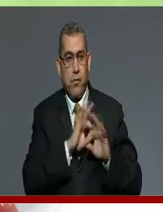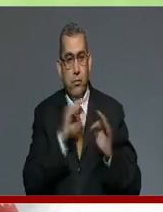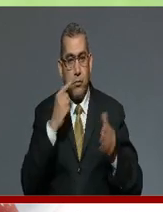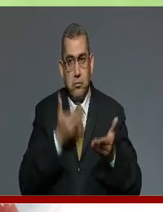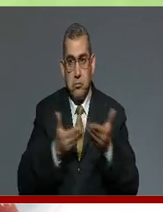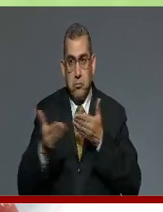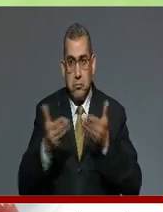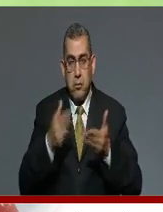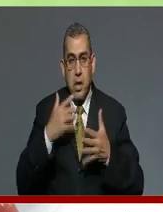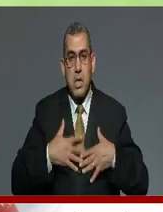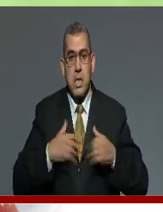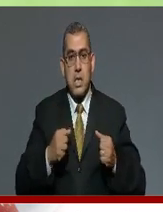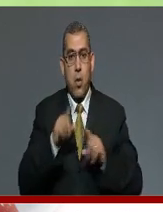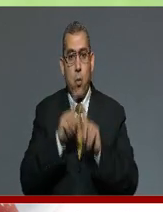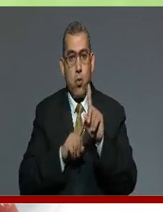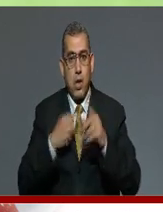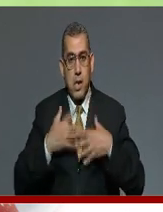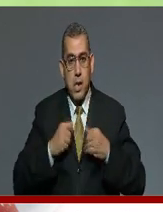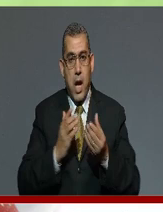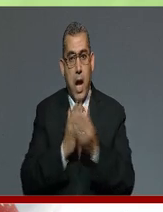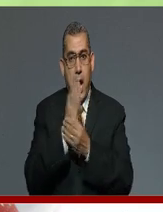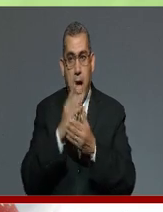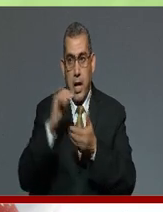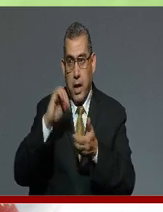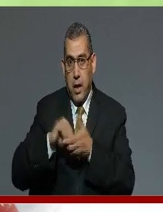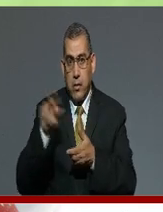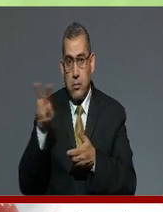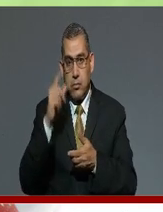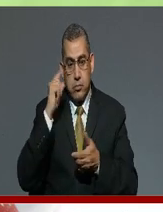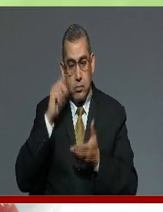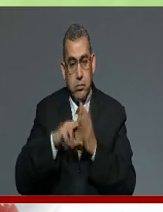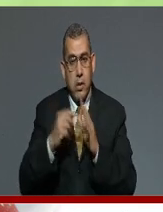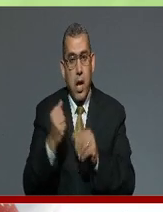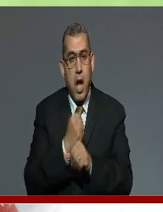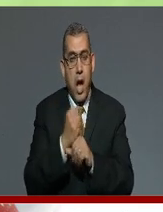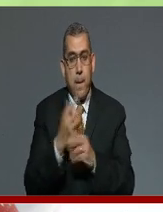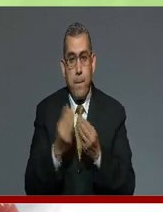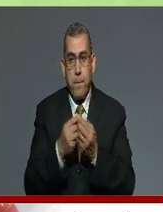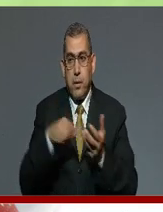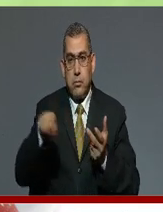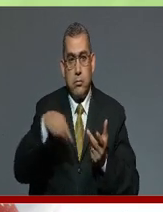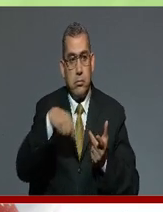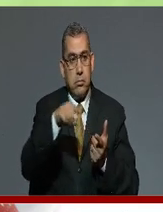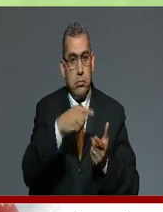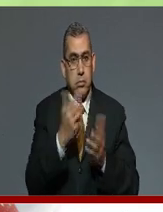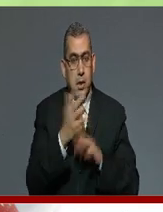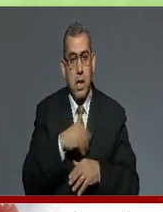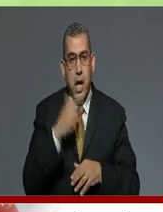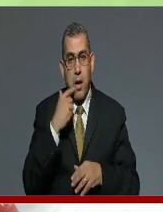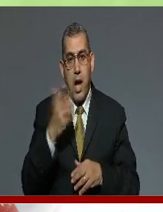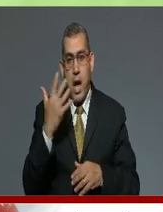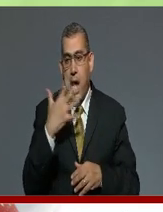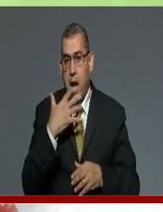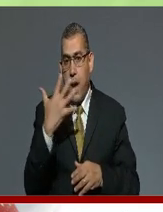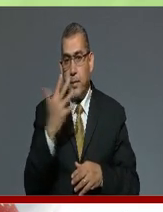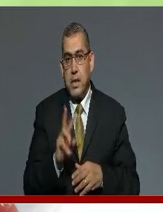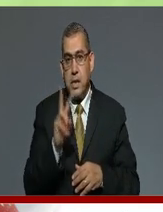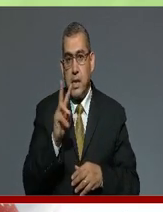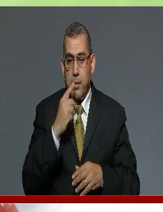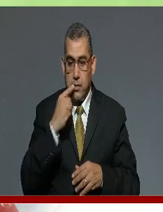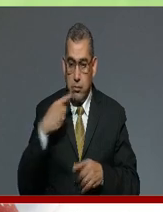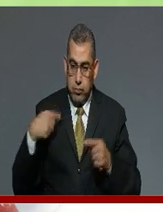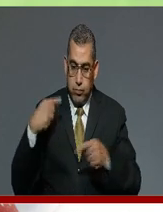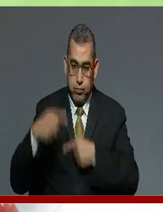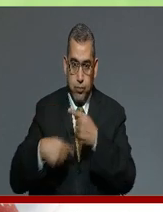الصحه وزاره الخارجيه اننا كلنا نتعاون مع بعضنا البعض على مدار الخمسه او السبع سنوات القادمه من